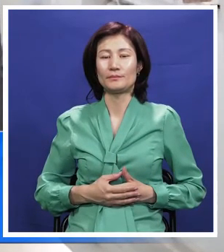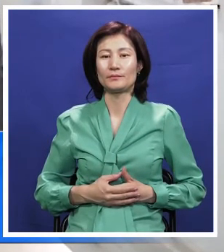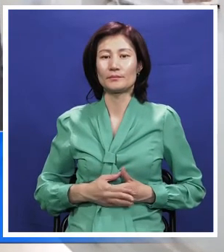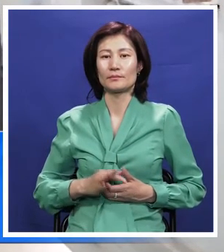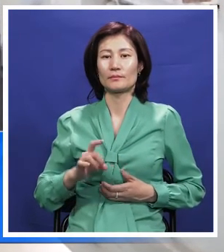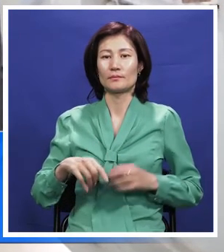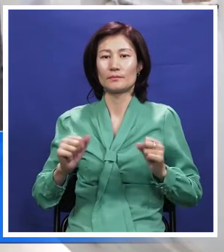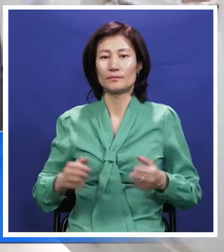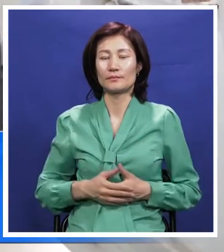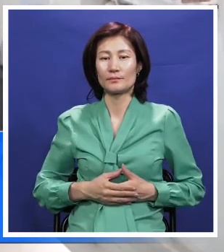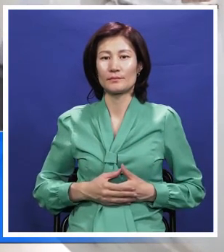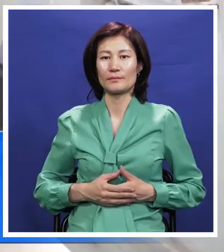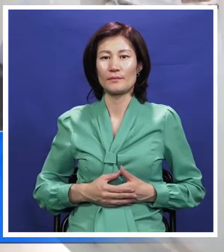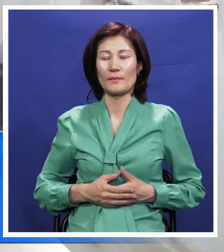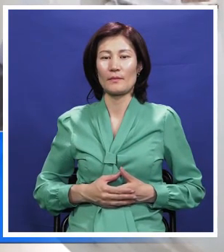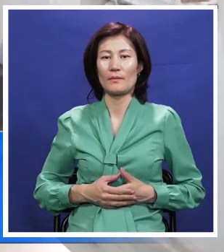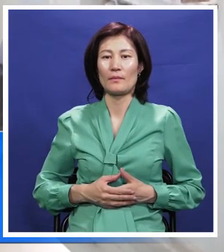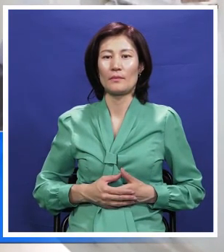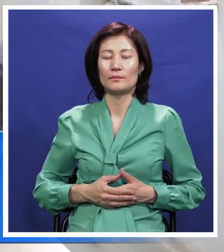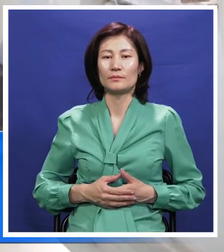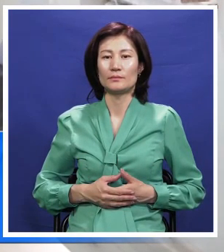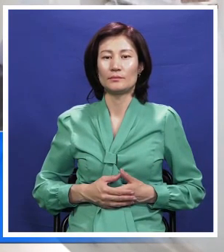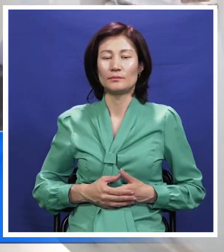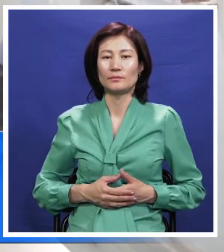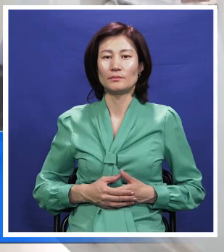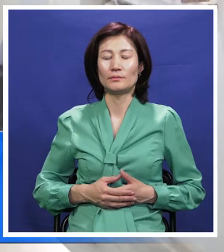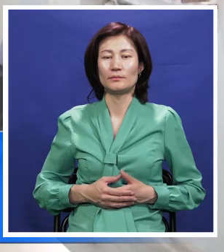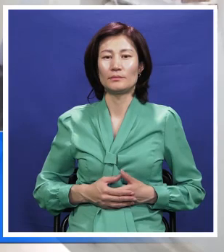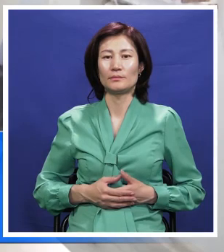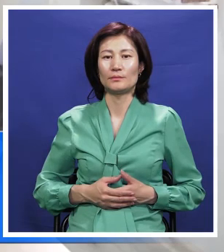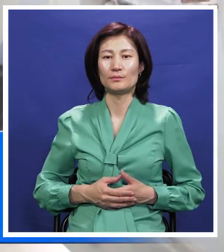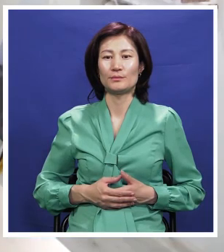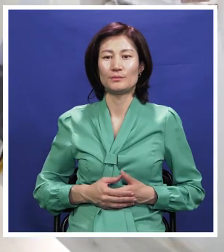Арайлым Әпсағат, Ғалымжан Ерназаров, Айғақ қоғамдық телеарнасының жаңалықтар қызметі.